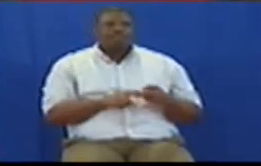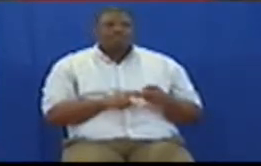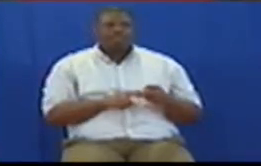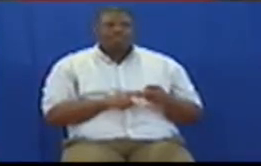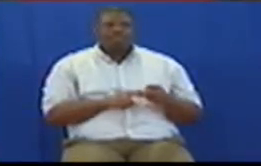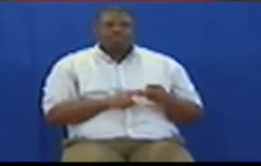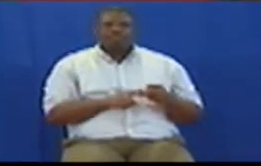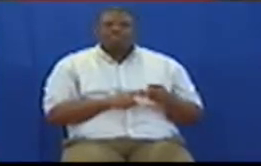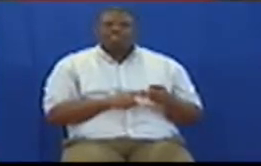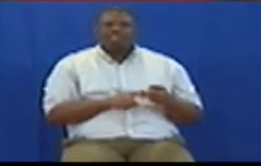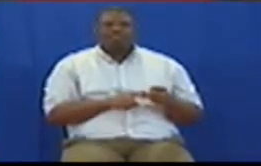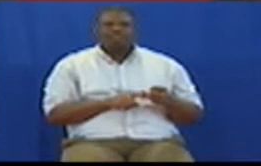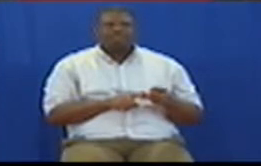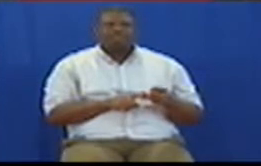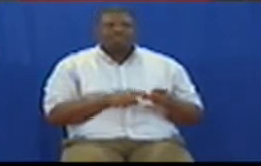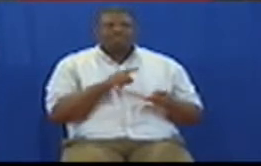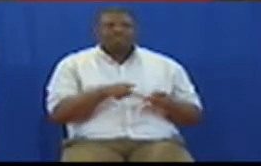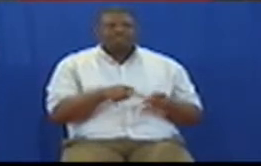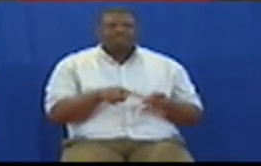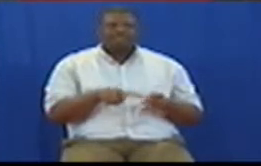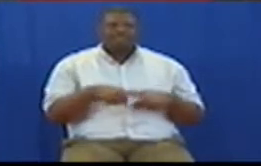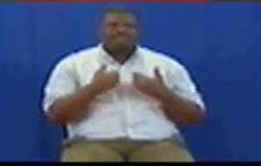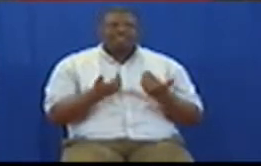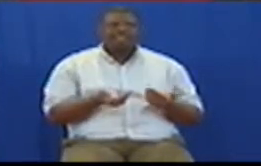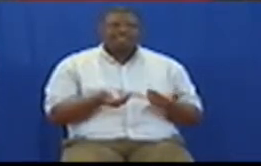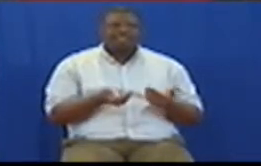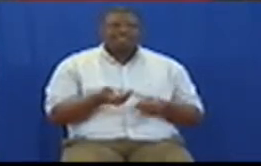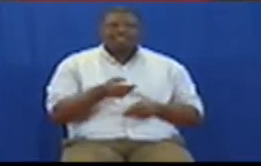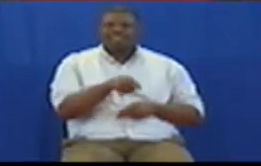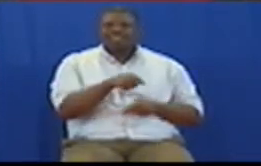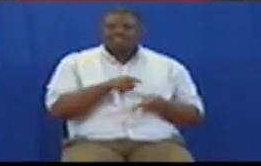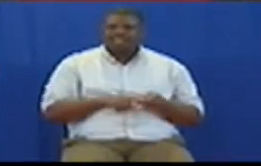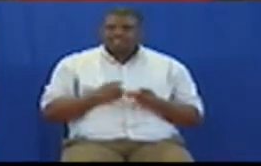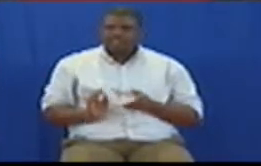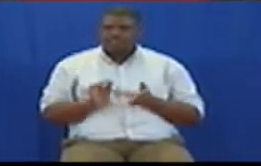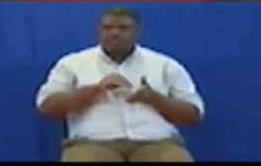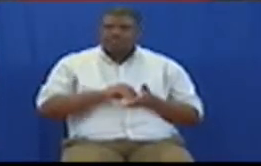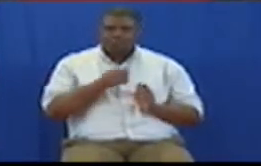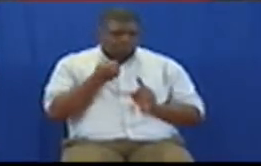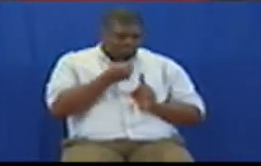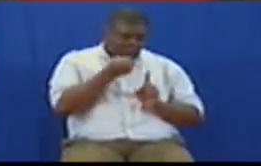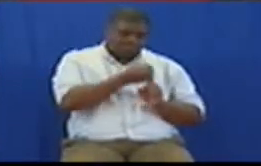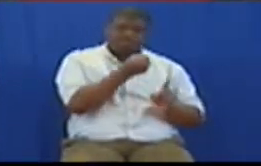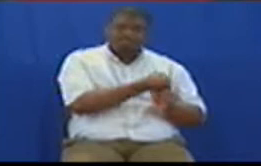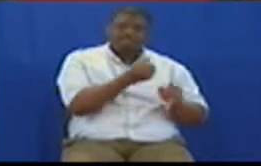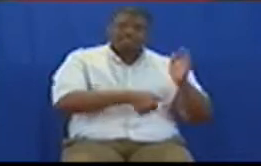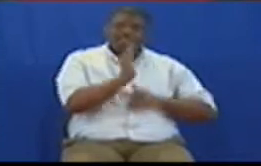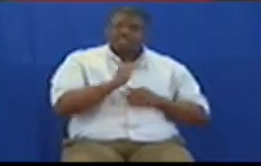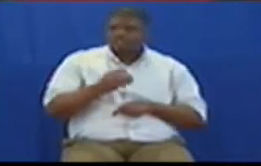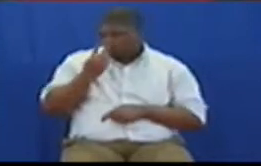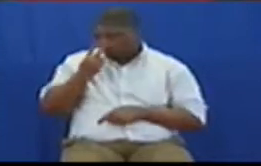vijana, wanawake na watu wenye ulemavu. Sasa naomba serikali iweke mkazo na msisitizo kuona